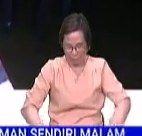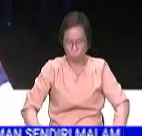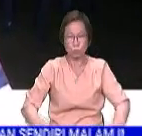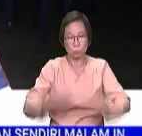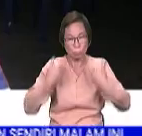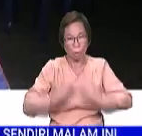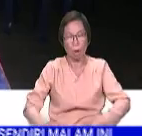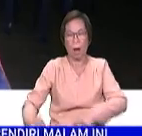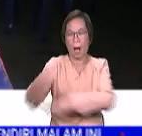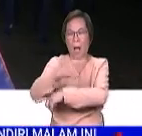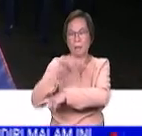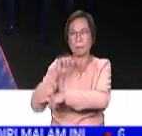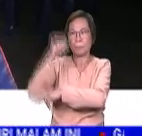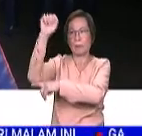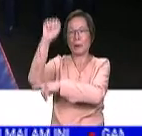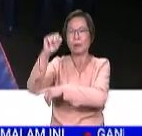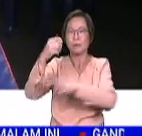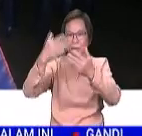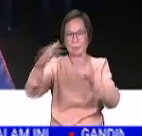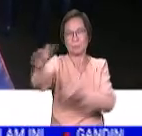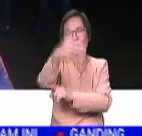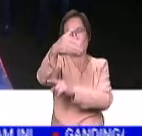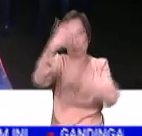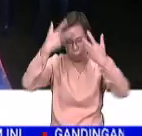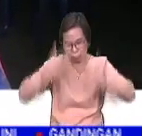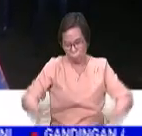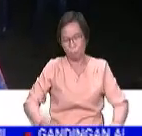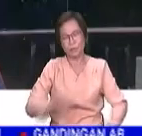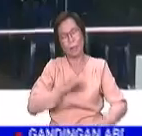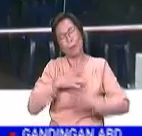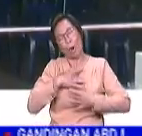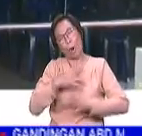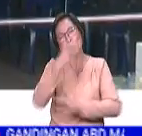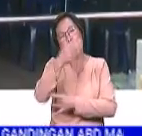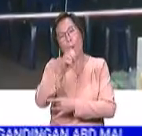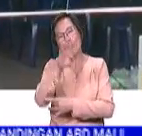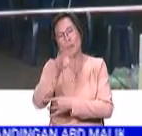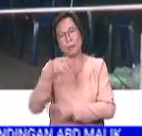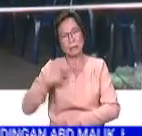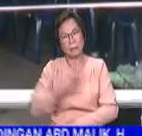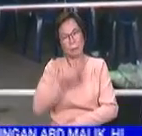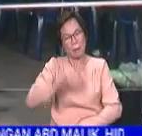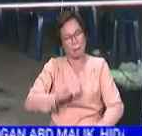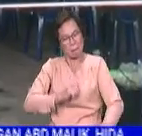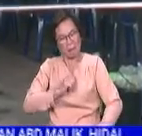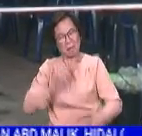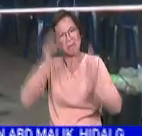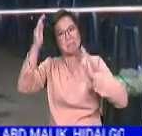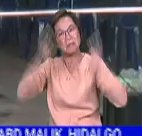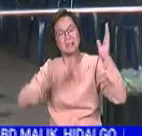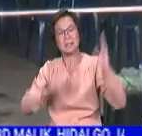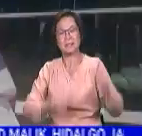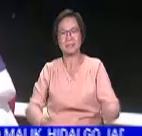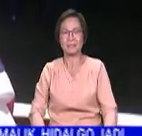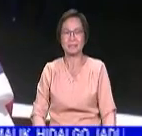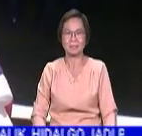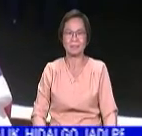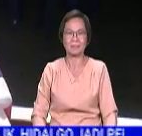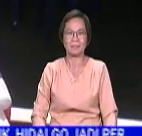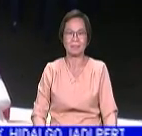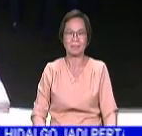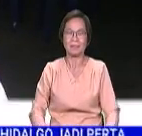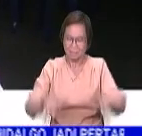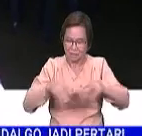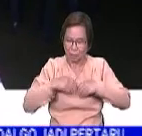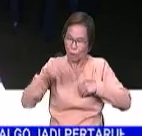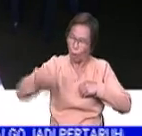kemari kemerdekaan anggaran belanja Gemilang ah Saya punya Oh iya itu masih bangga negara kita hal Anda diterima